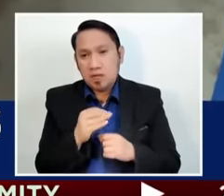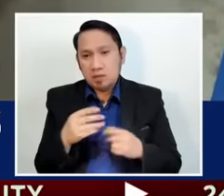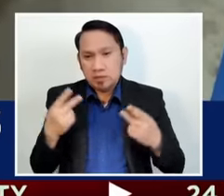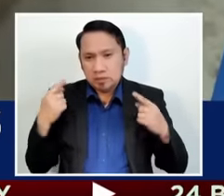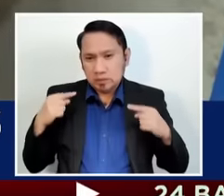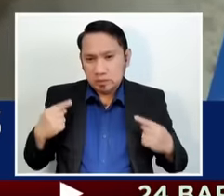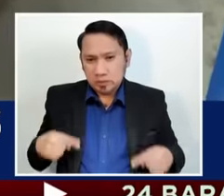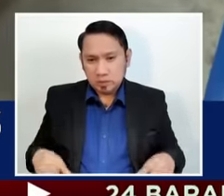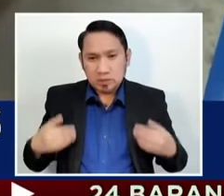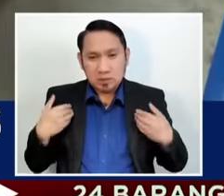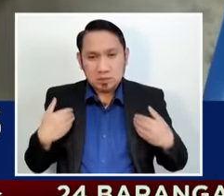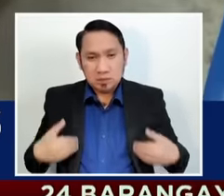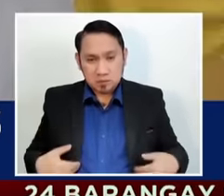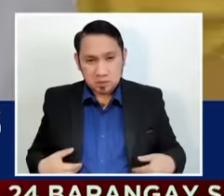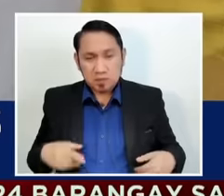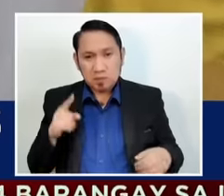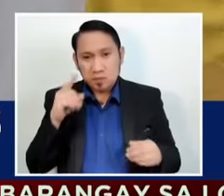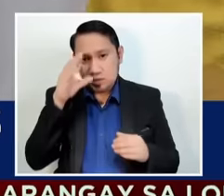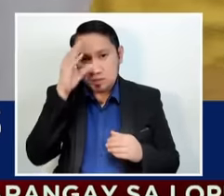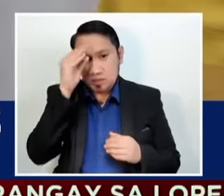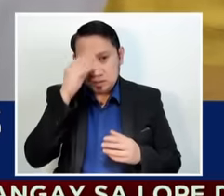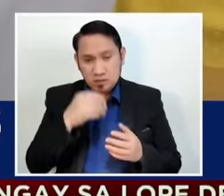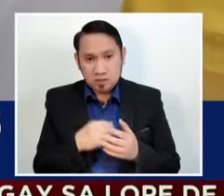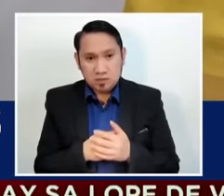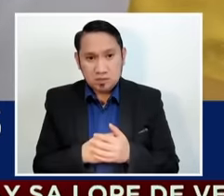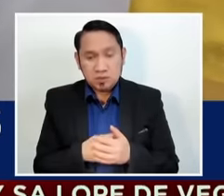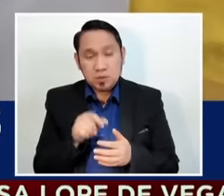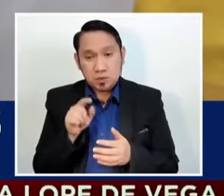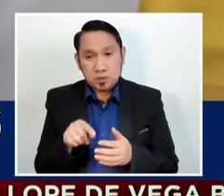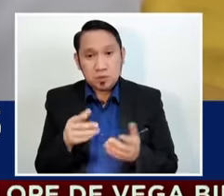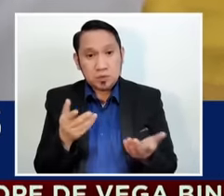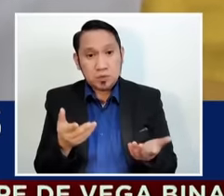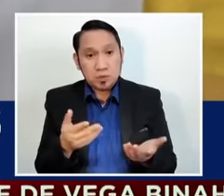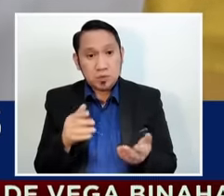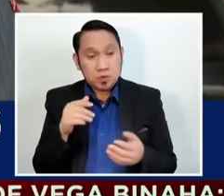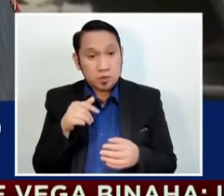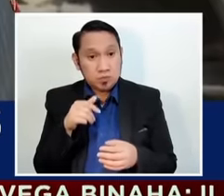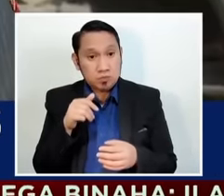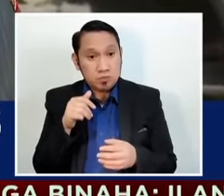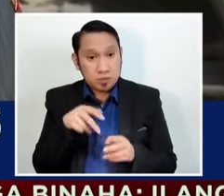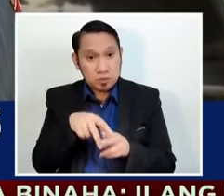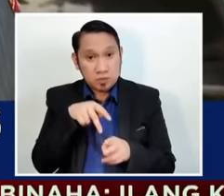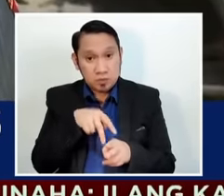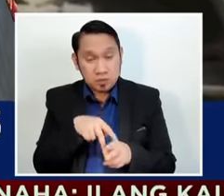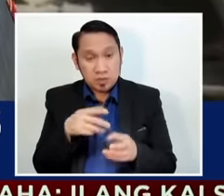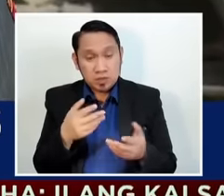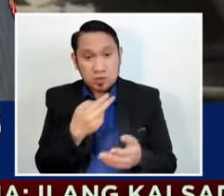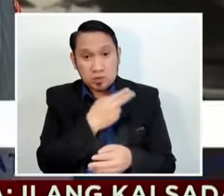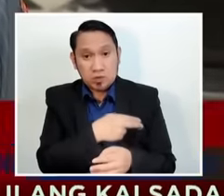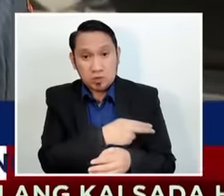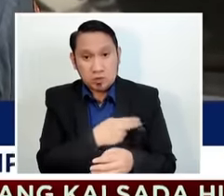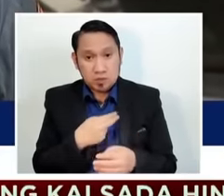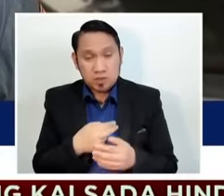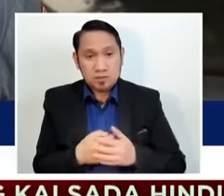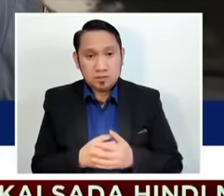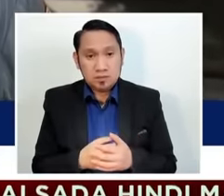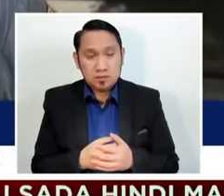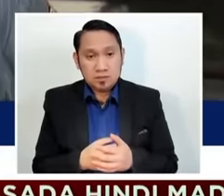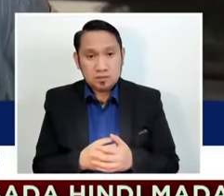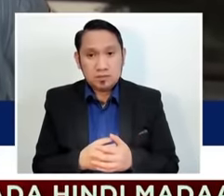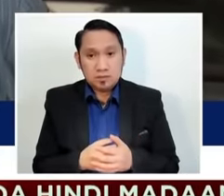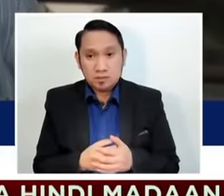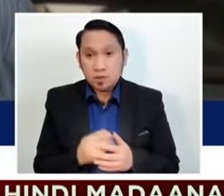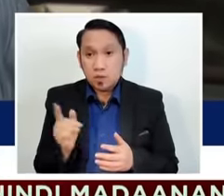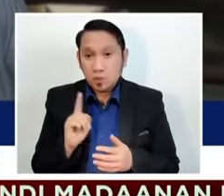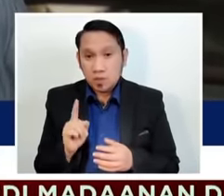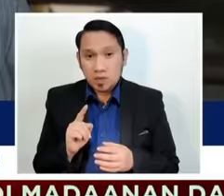ng katawan ang inabot niya habang nasa ospital pa ang kanyang pasahero. Base sa sirkumstansya, ang pwede nating isampang